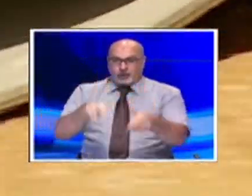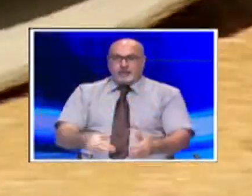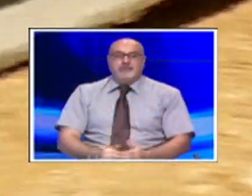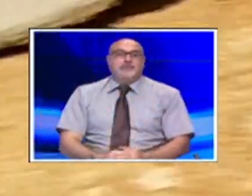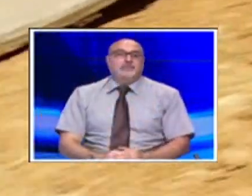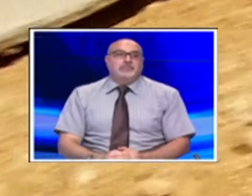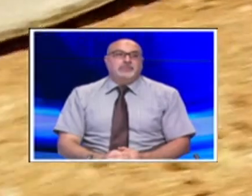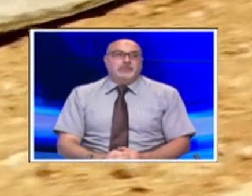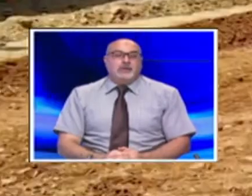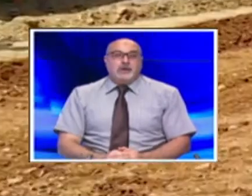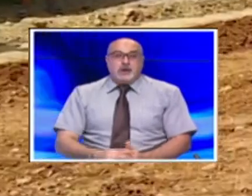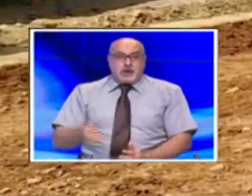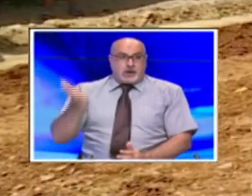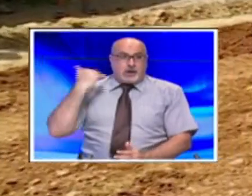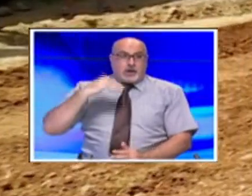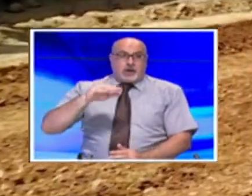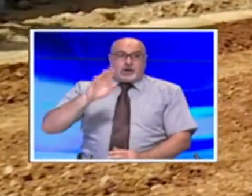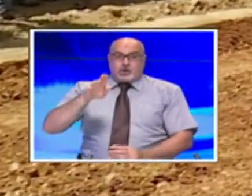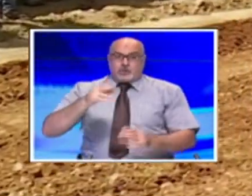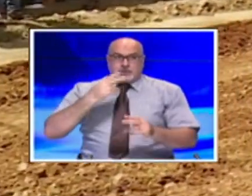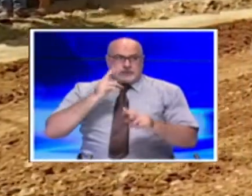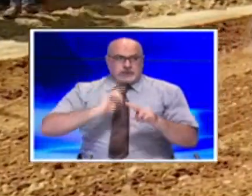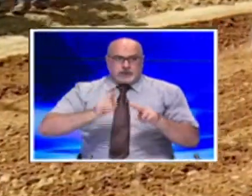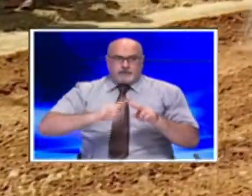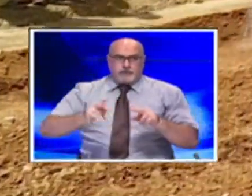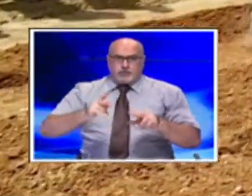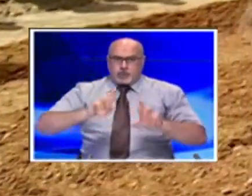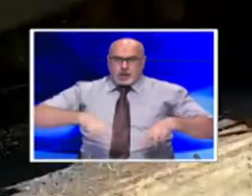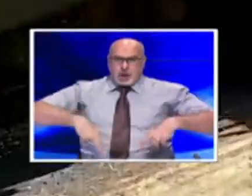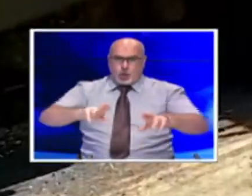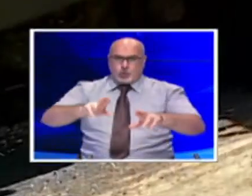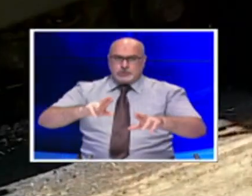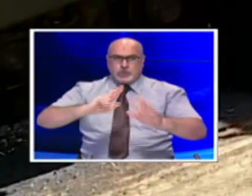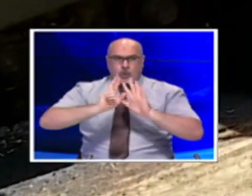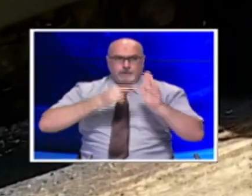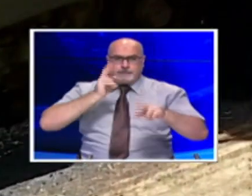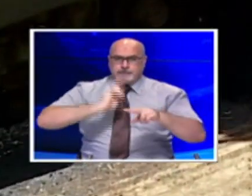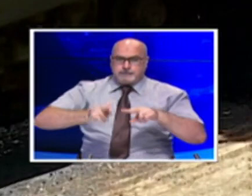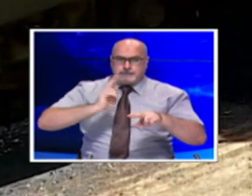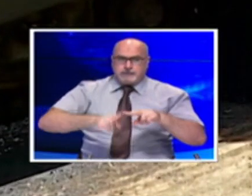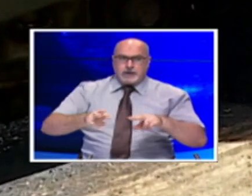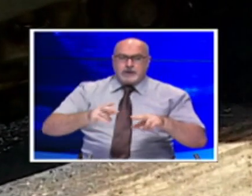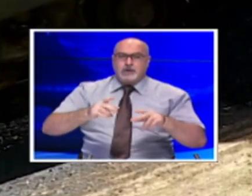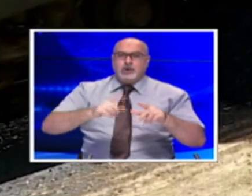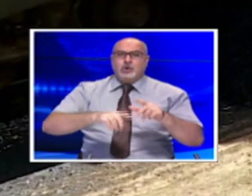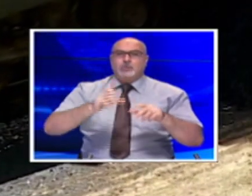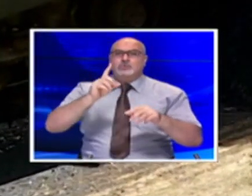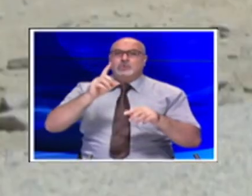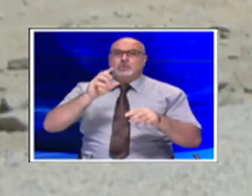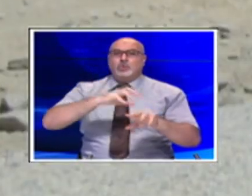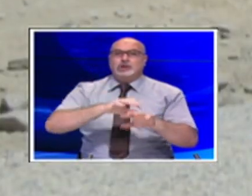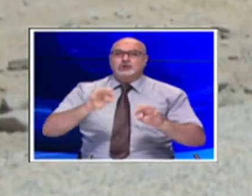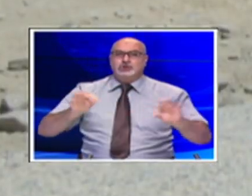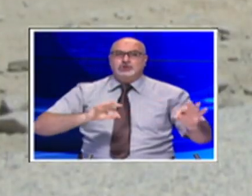تركنا في المرة السابقة ورشة الأشغال منطلقة لإصلاح الطريق وتعبيدها بدوار وصرية بولاية